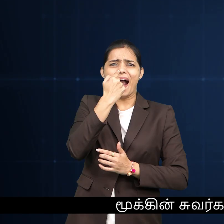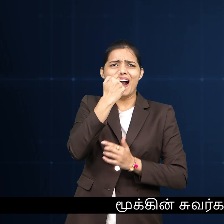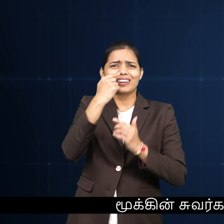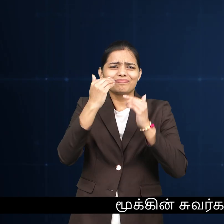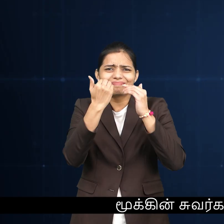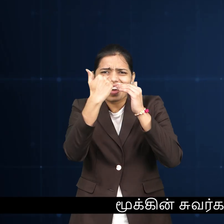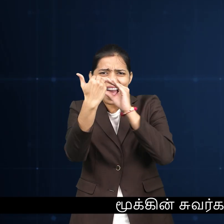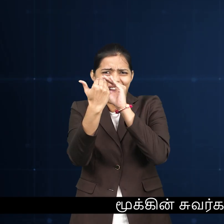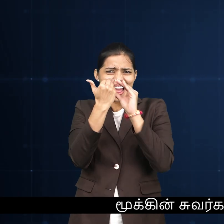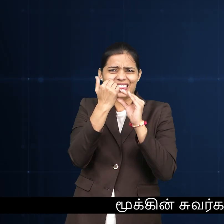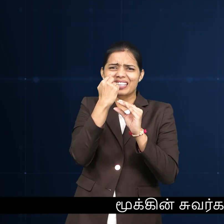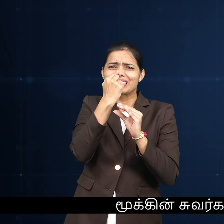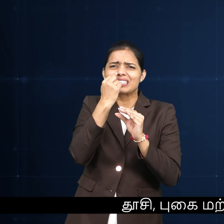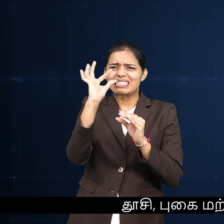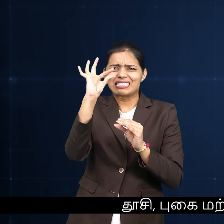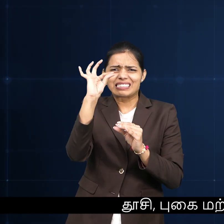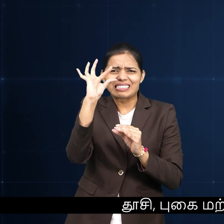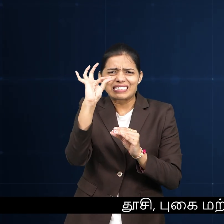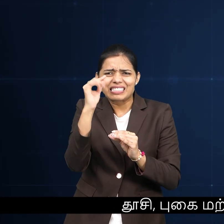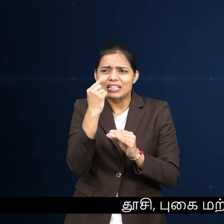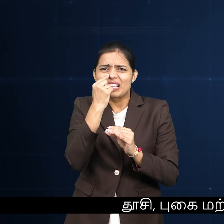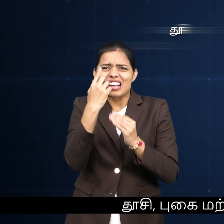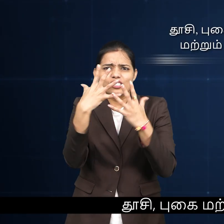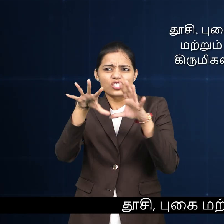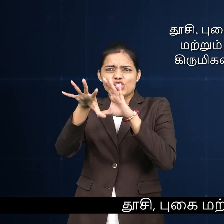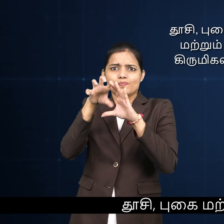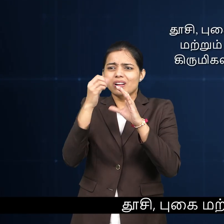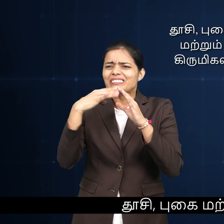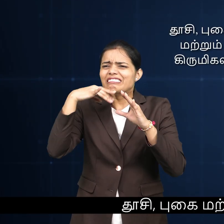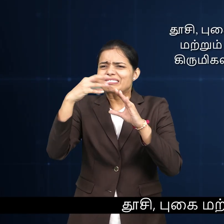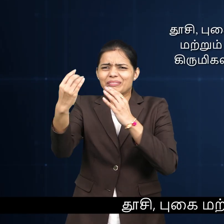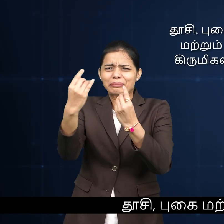மூக்கின் சுவர்கள் ஈரப்பதமாக இருப்பதால் தூசி, புகை